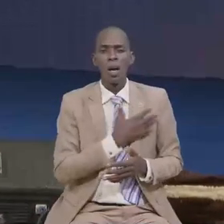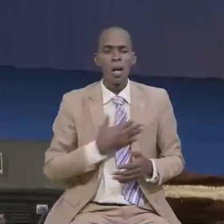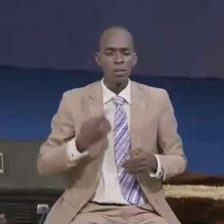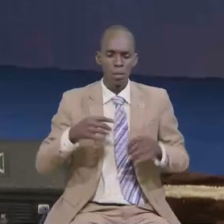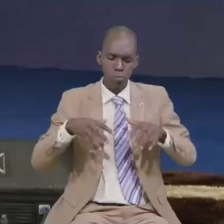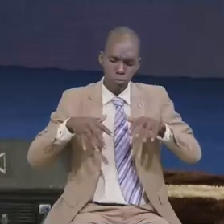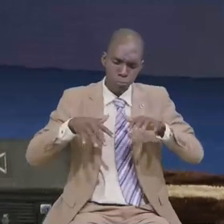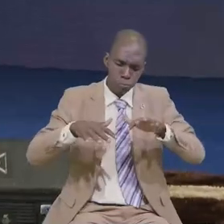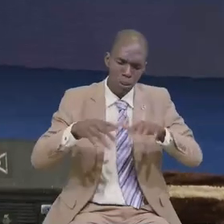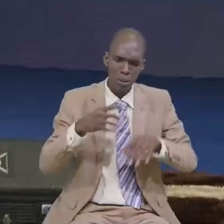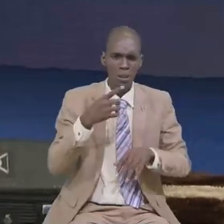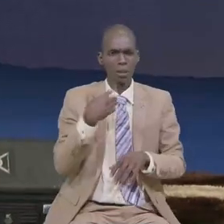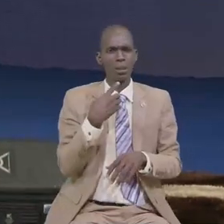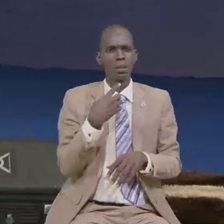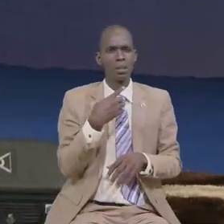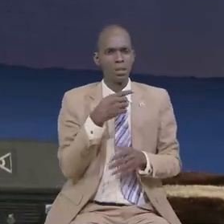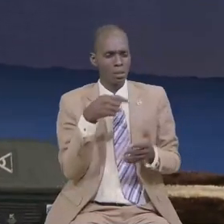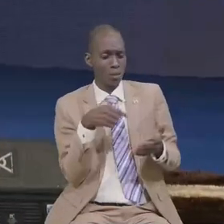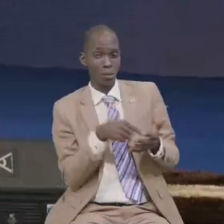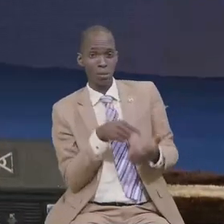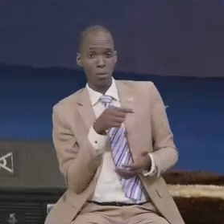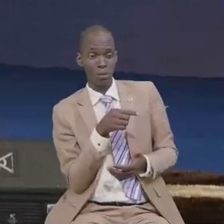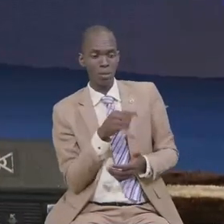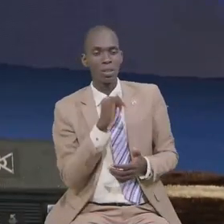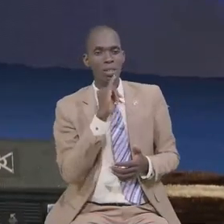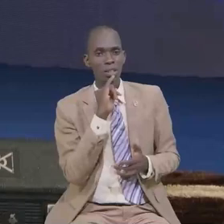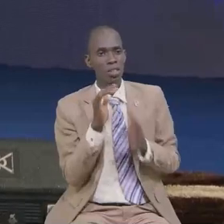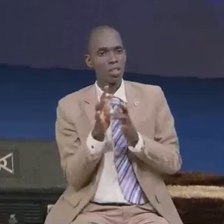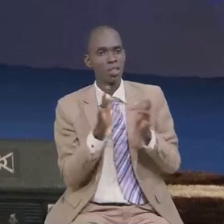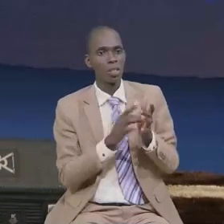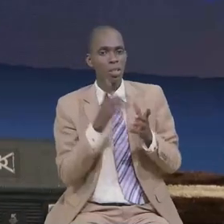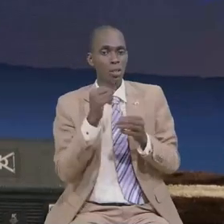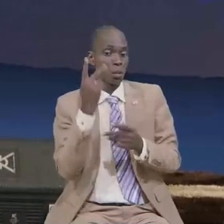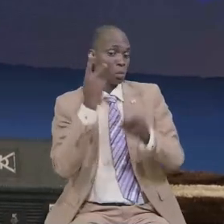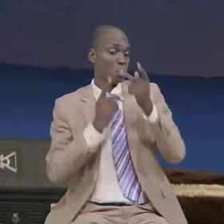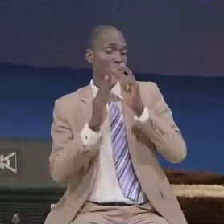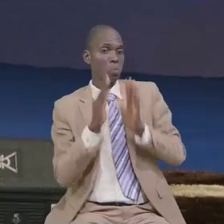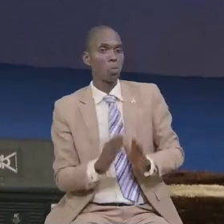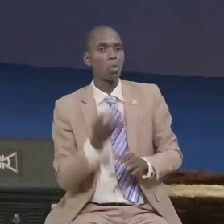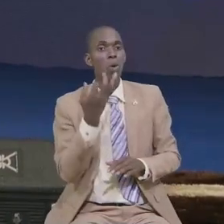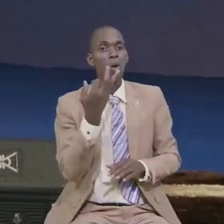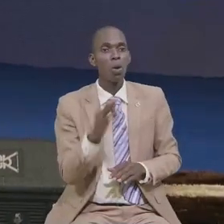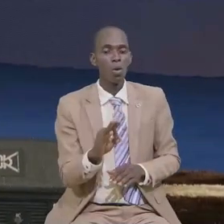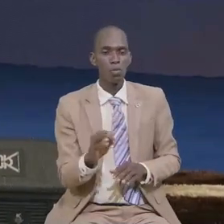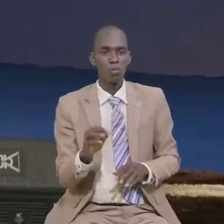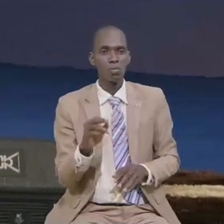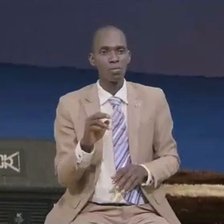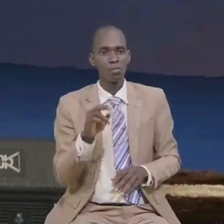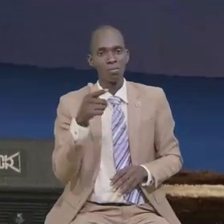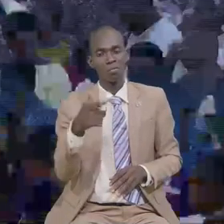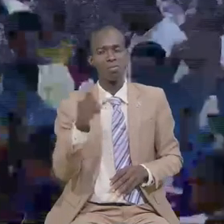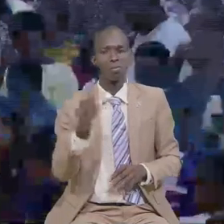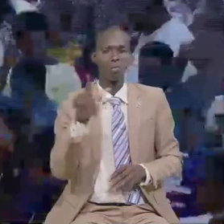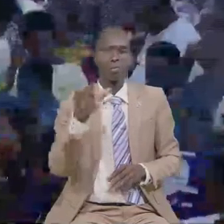La foule répondait: C'est Jésus, le prophète de Nazareth en